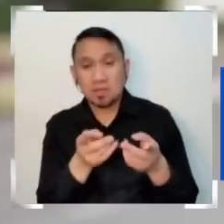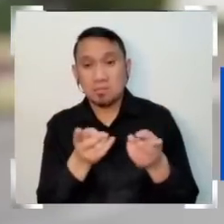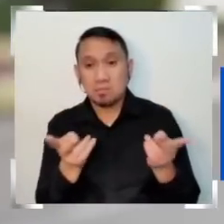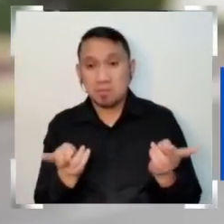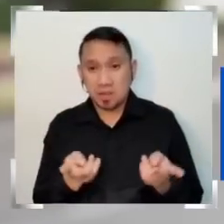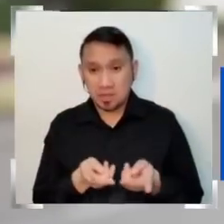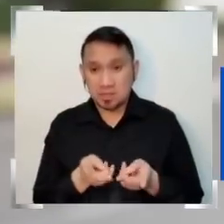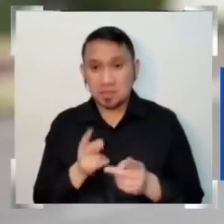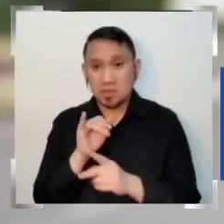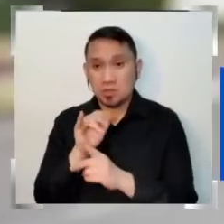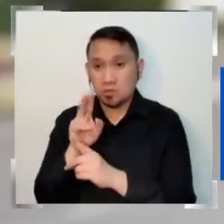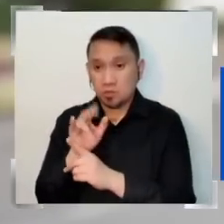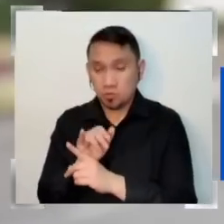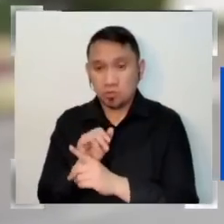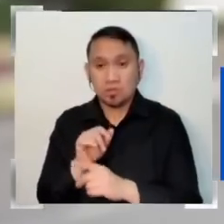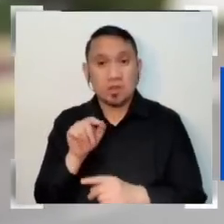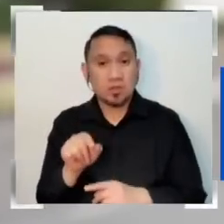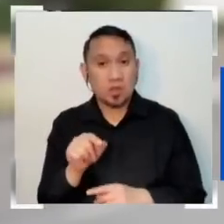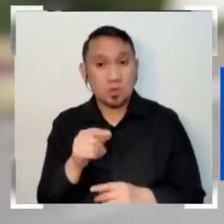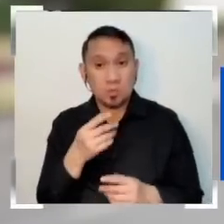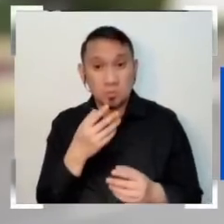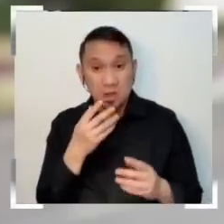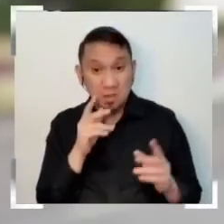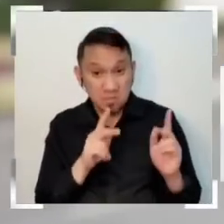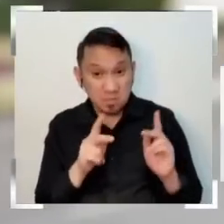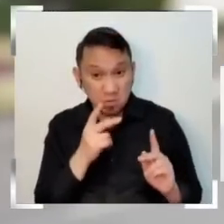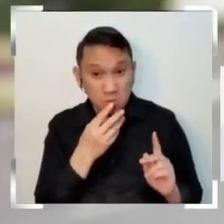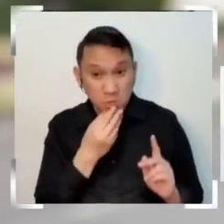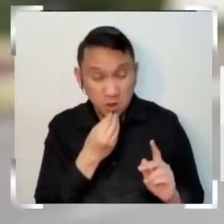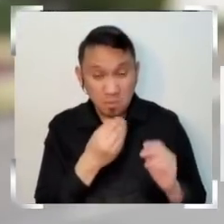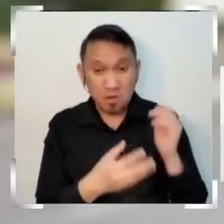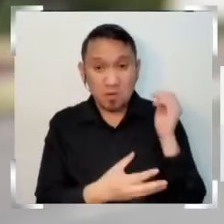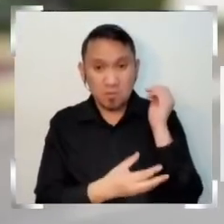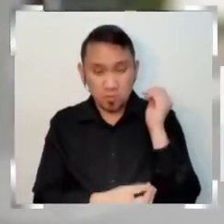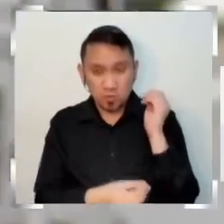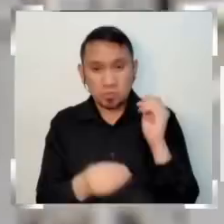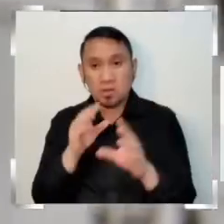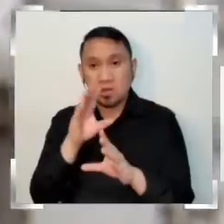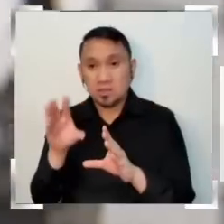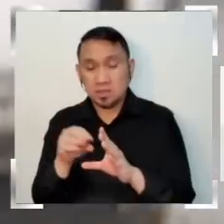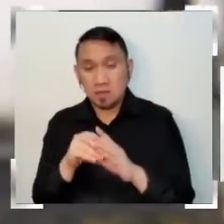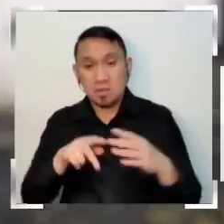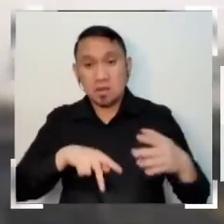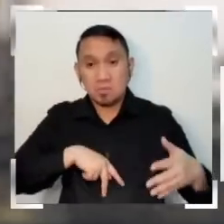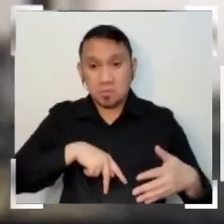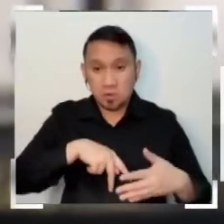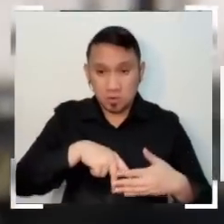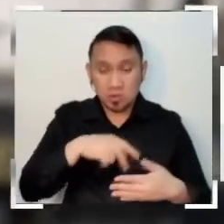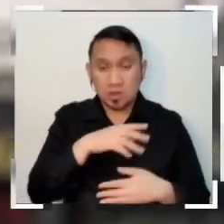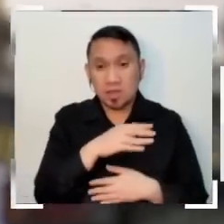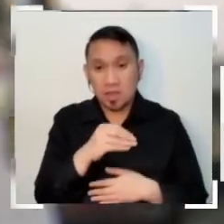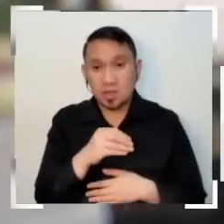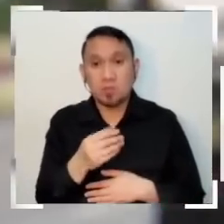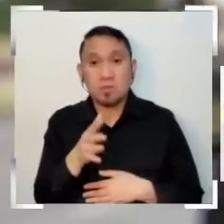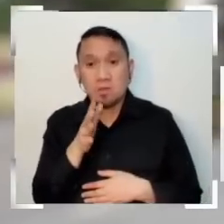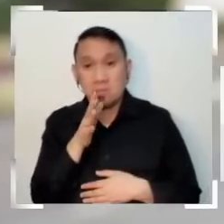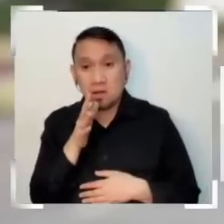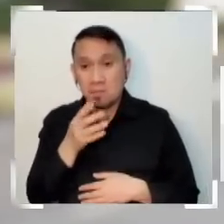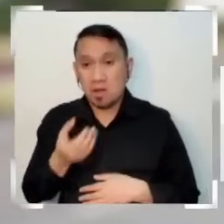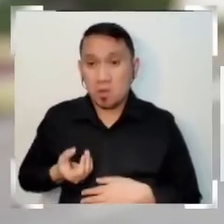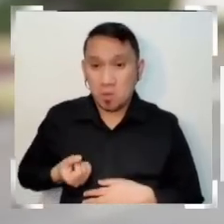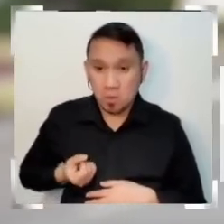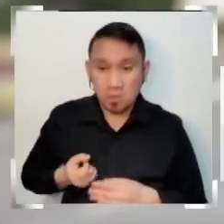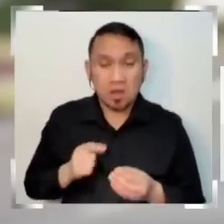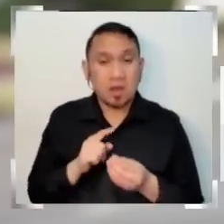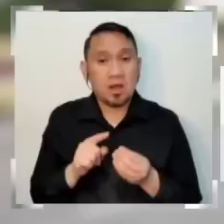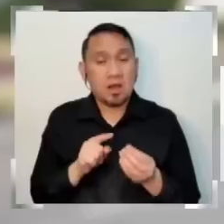tuturing na food poor, masasaklod din ang food stamp program ang mga buntis at mga inang nagpapasuso bilang tugon sa problema ng